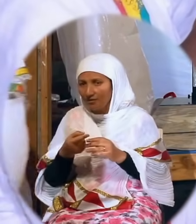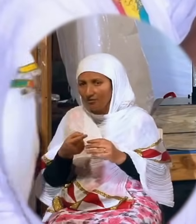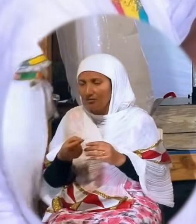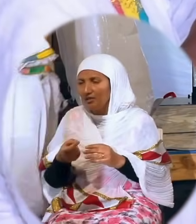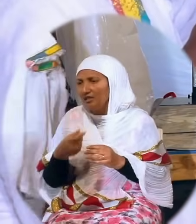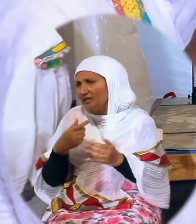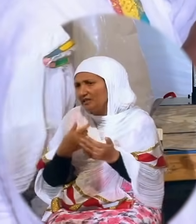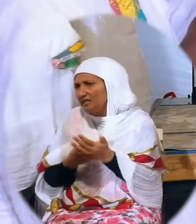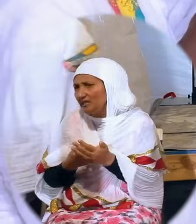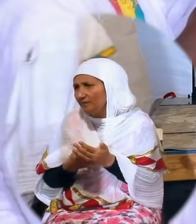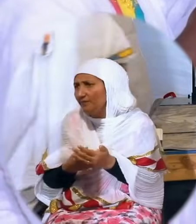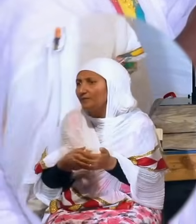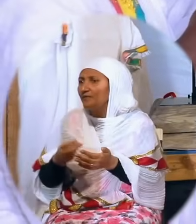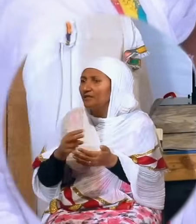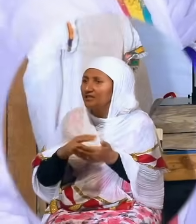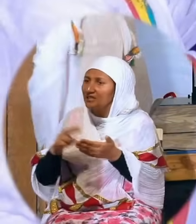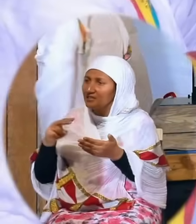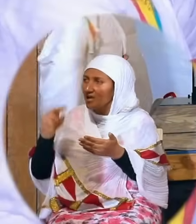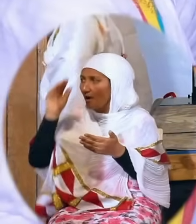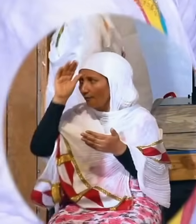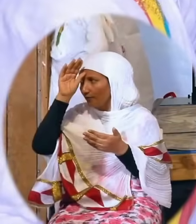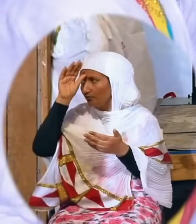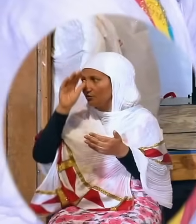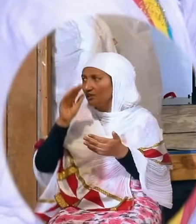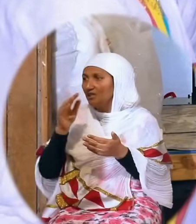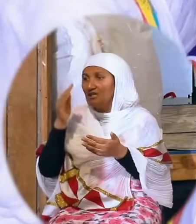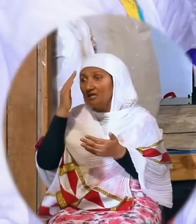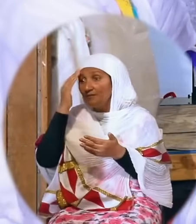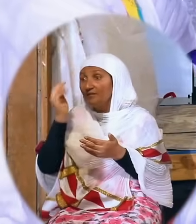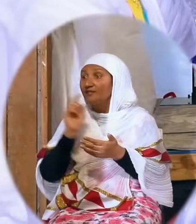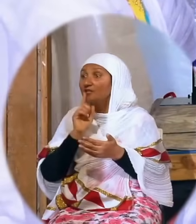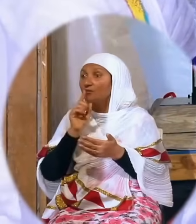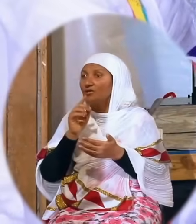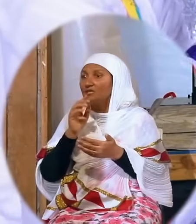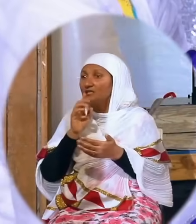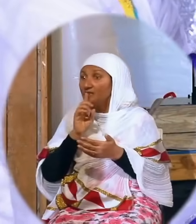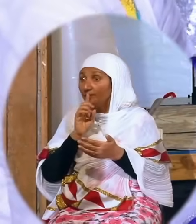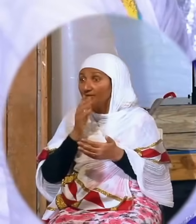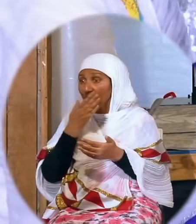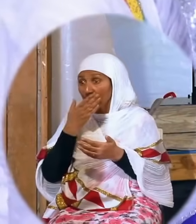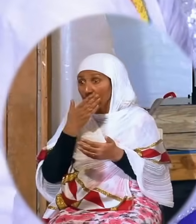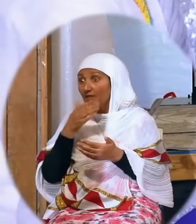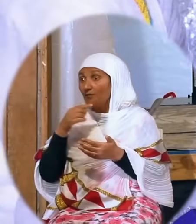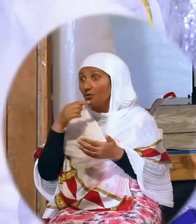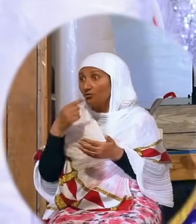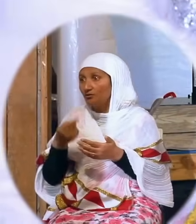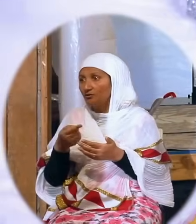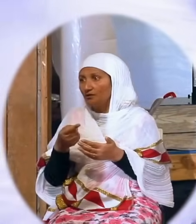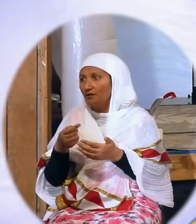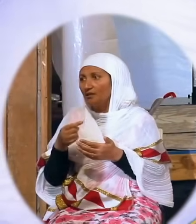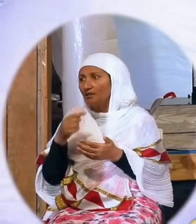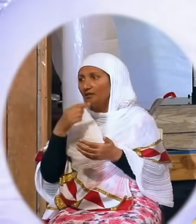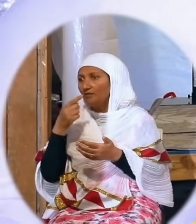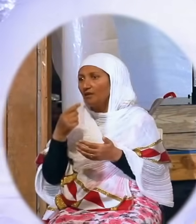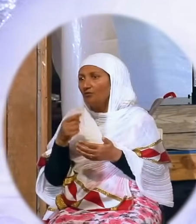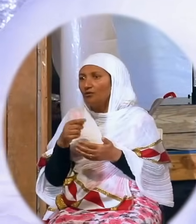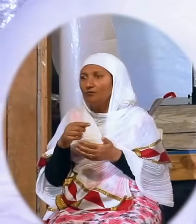አባቶችስ ዝም የሚሉት ከሚለው ጋር ከቀድሙ ቀጥሎ ይሄን ጀምሮ ያብራሩልናል